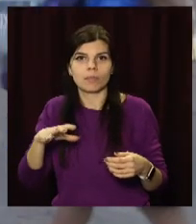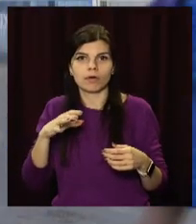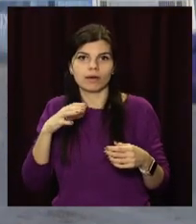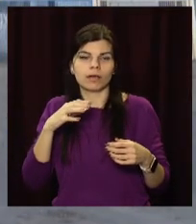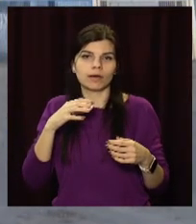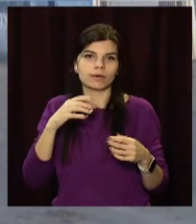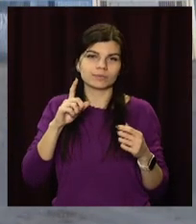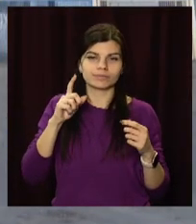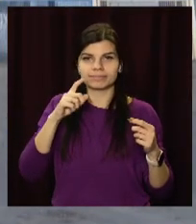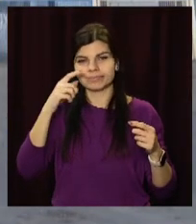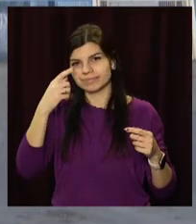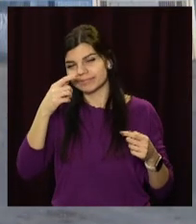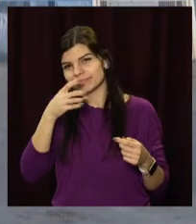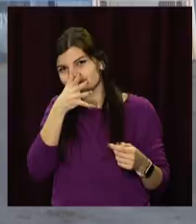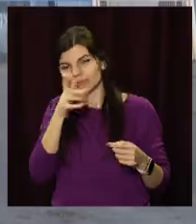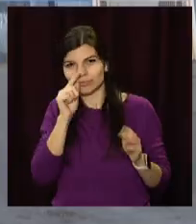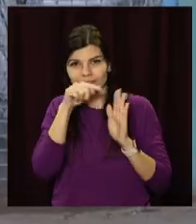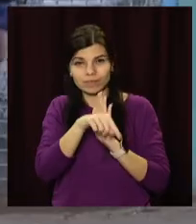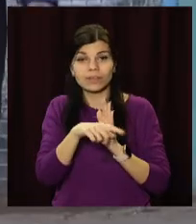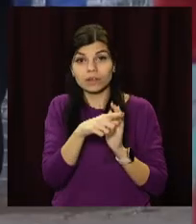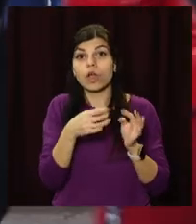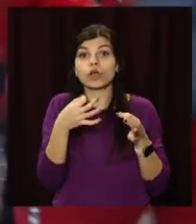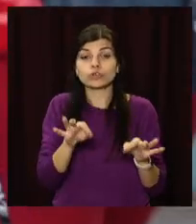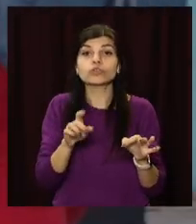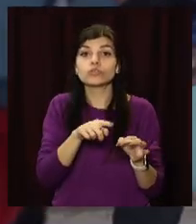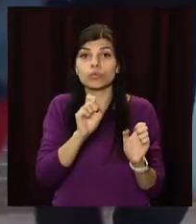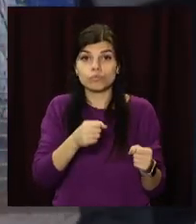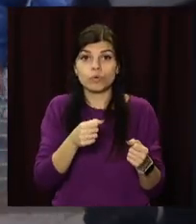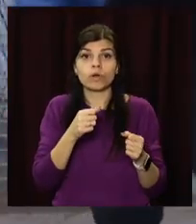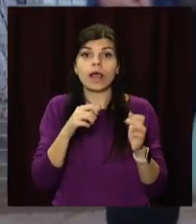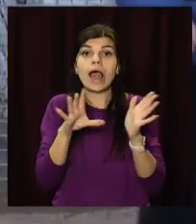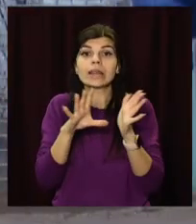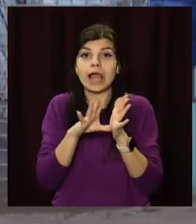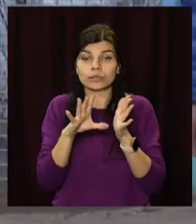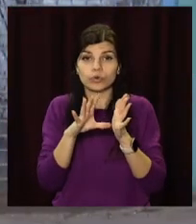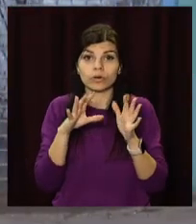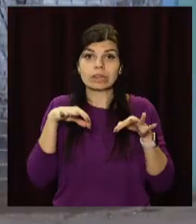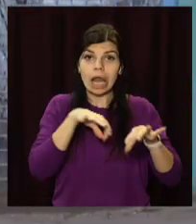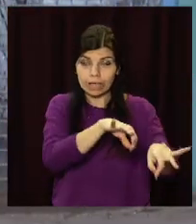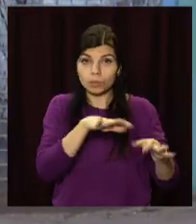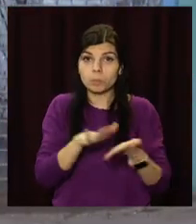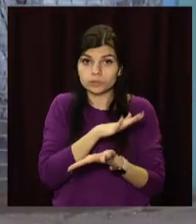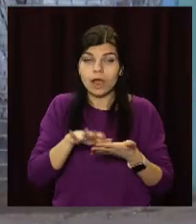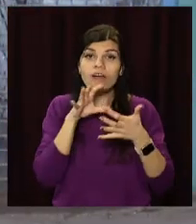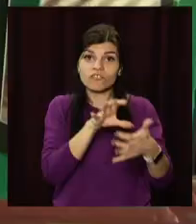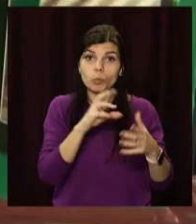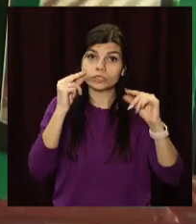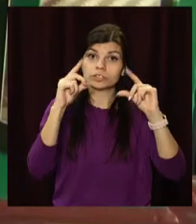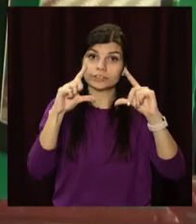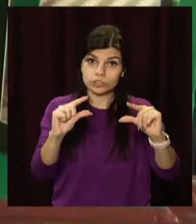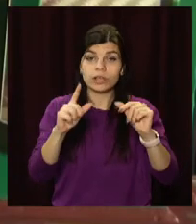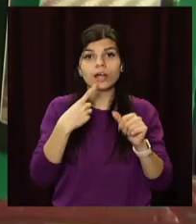світлинами. Квиток багатофункціональний, зокрема, дозволяє безкоштовно проїхатися в електротранспорті, отримати знижку на автобус чи